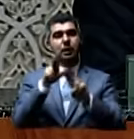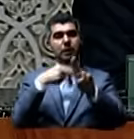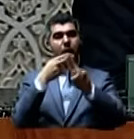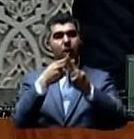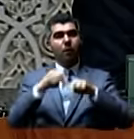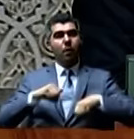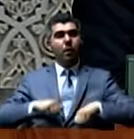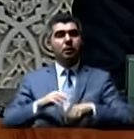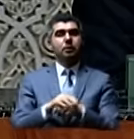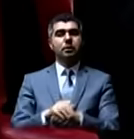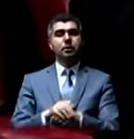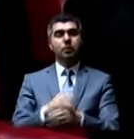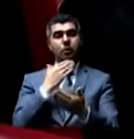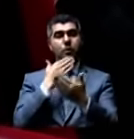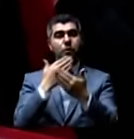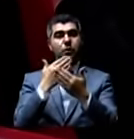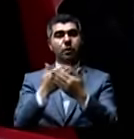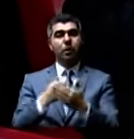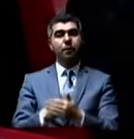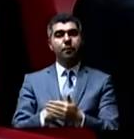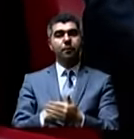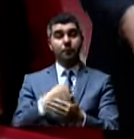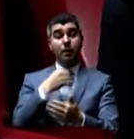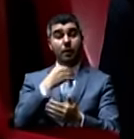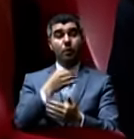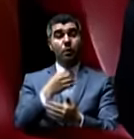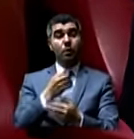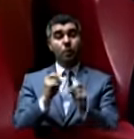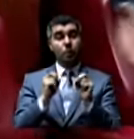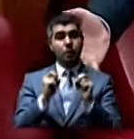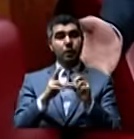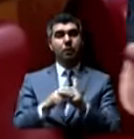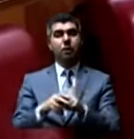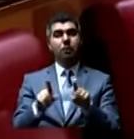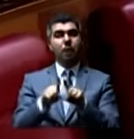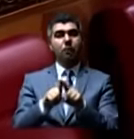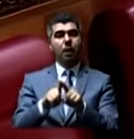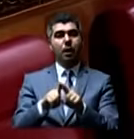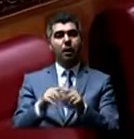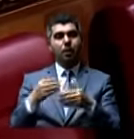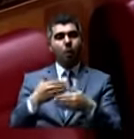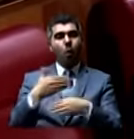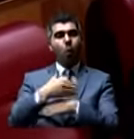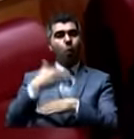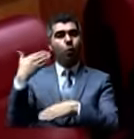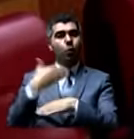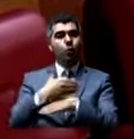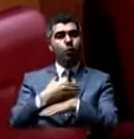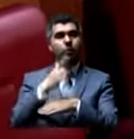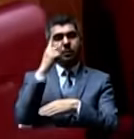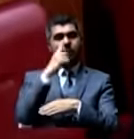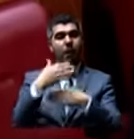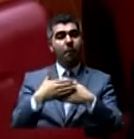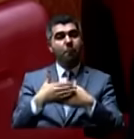نشكر السيد المستشار المحترم على طرح هذا السؤال. احنا كنتمناو ماشي فقط على الاجواء، كنتمناو حتى الحدود البريه ان تكون